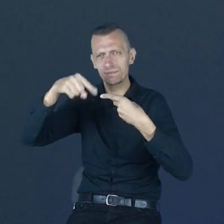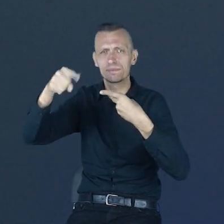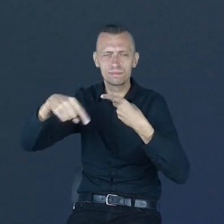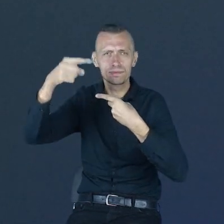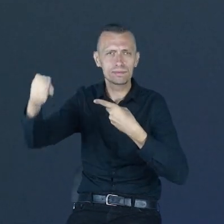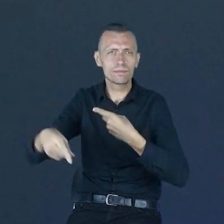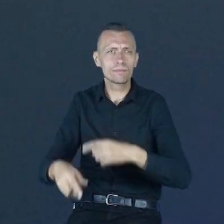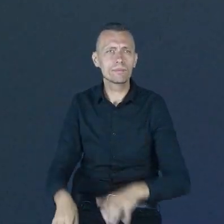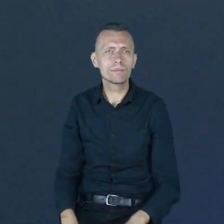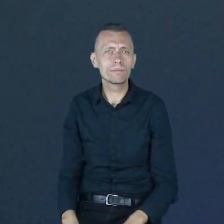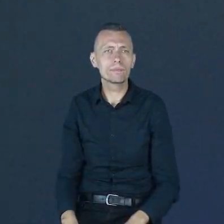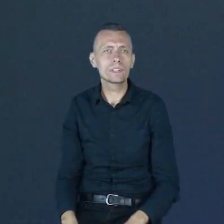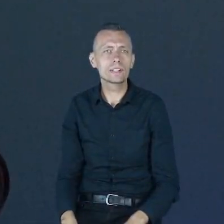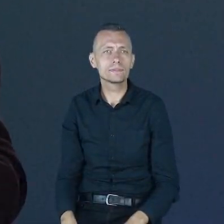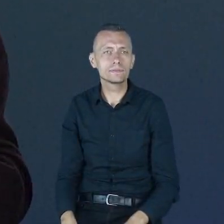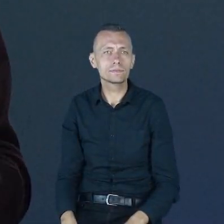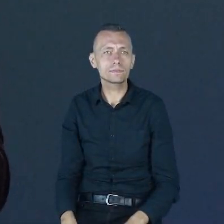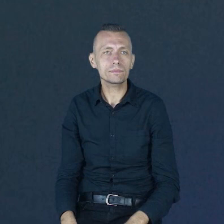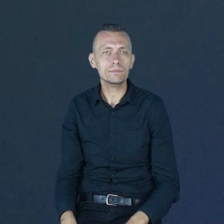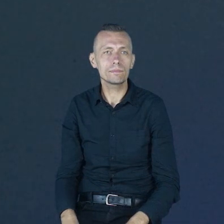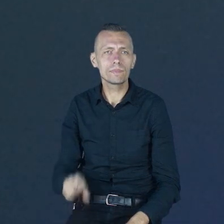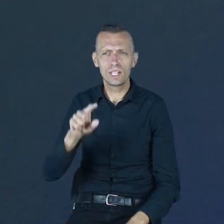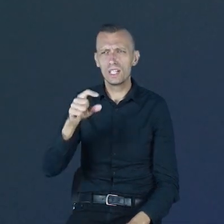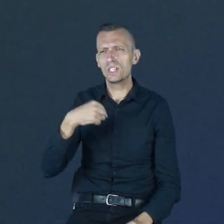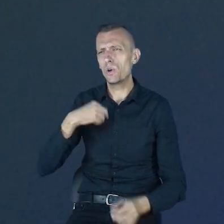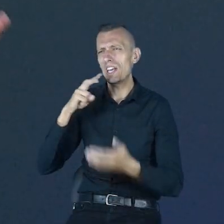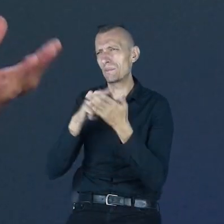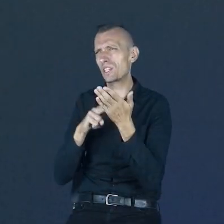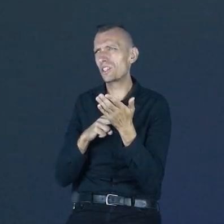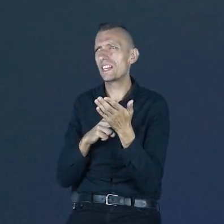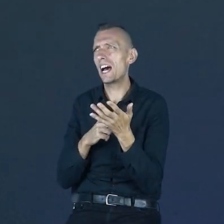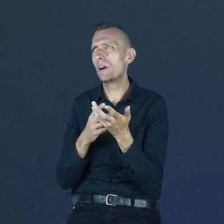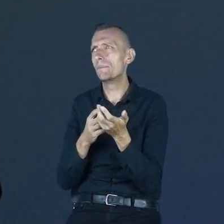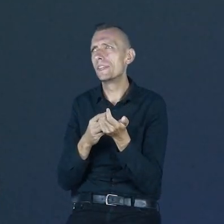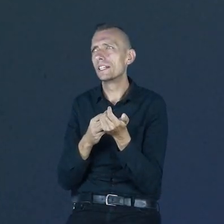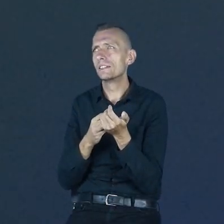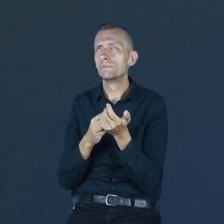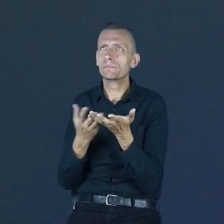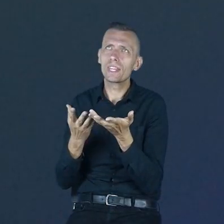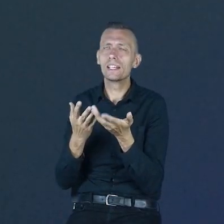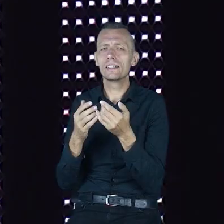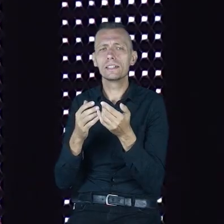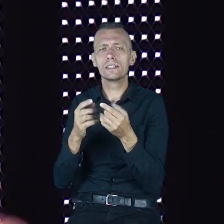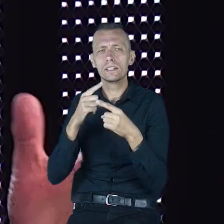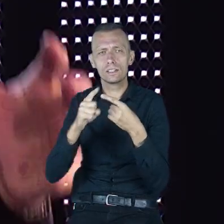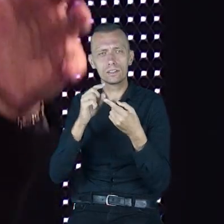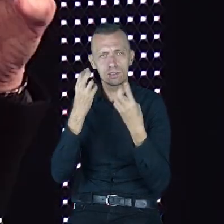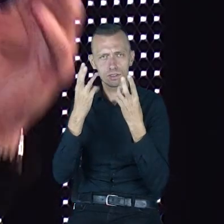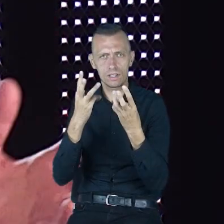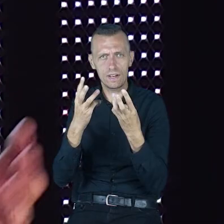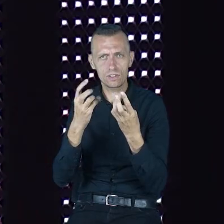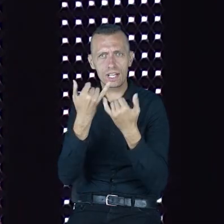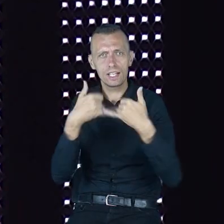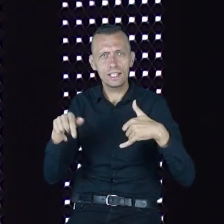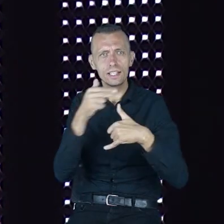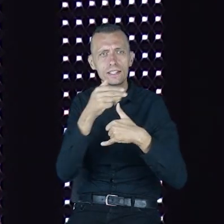nie skupiajmy się na tym, co przeczytałem i nie mówmy tak czy owak. Chodzi o coś innego. Mam te